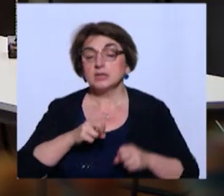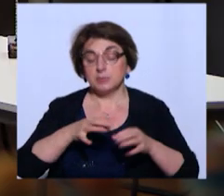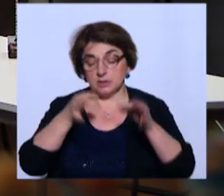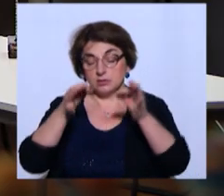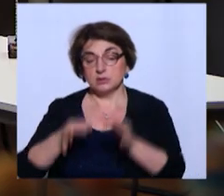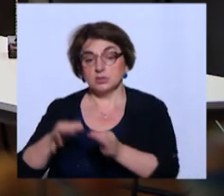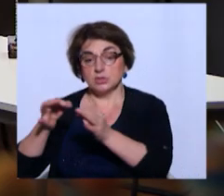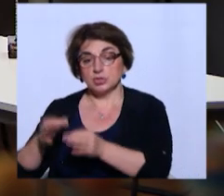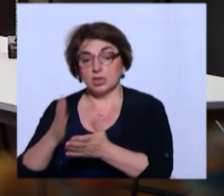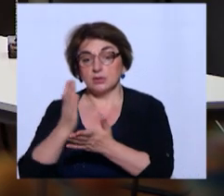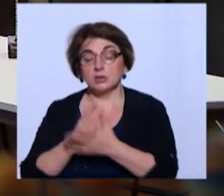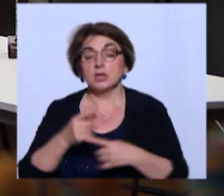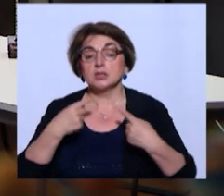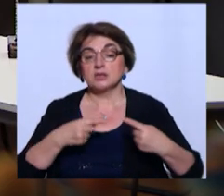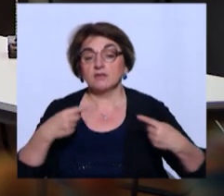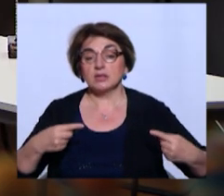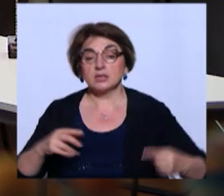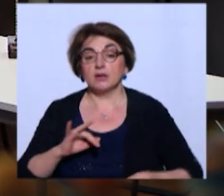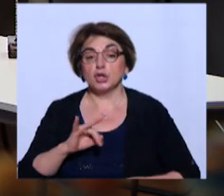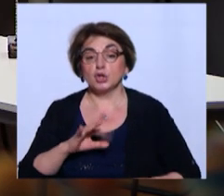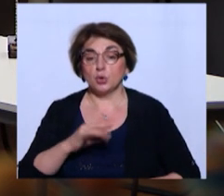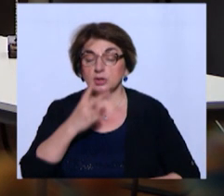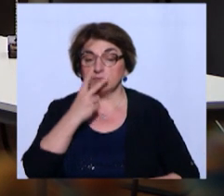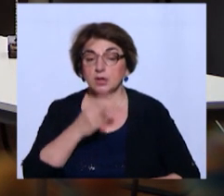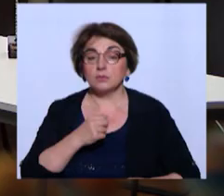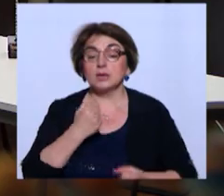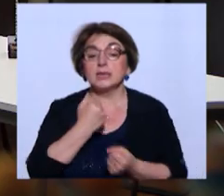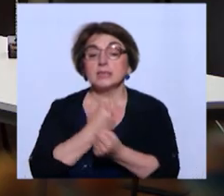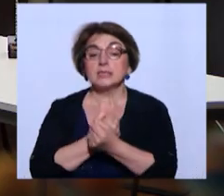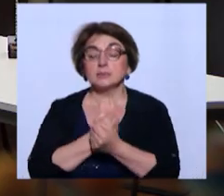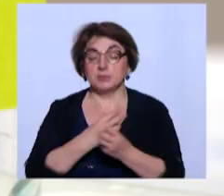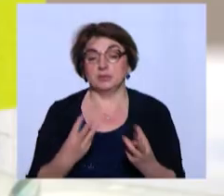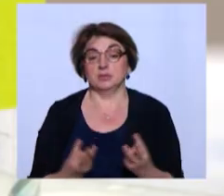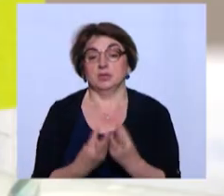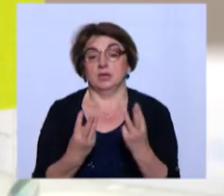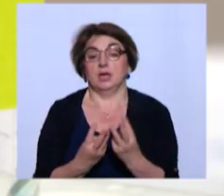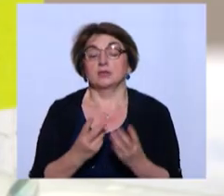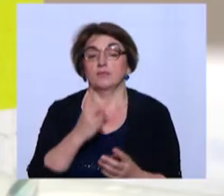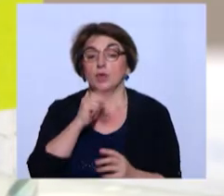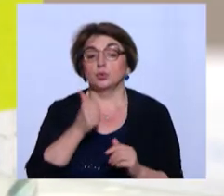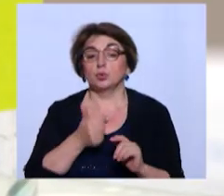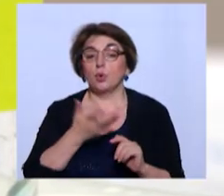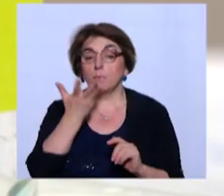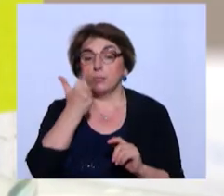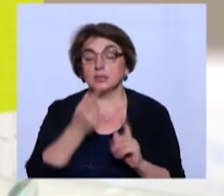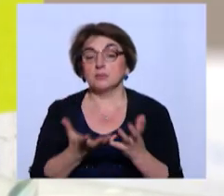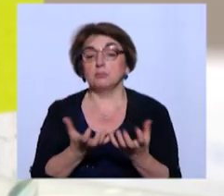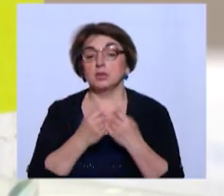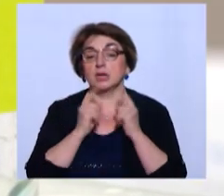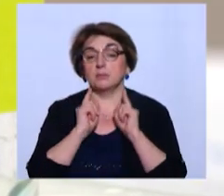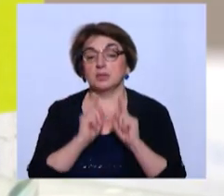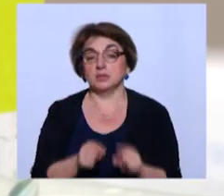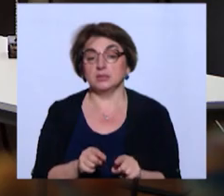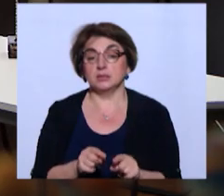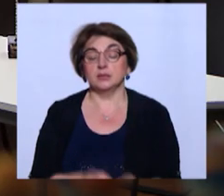თქვენთვის სინჯარებში მოვამზადე სხვადასხვა იონი და მოდით ვნახოთ სპირტქურის ალზე, თუ როგორ